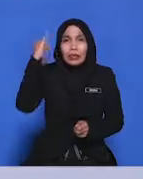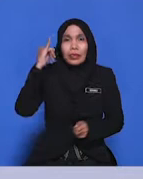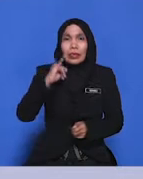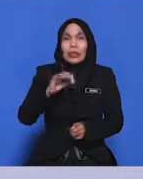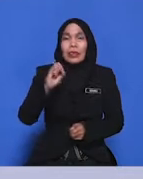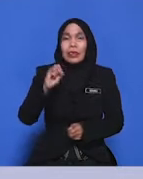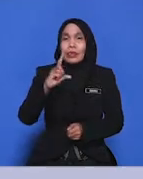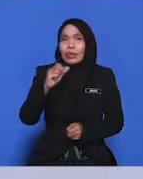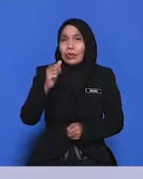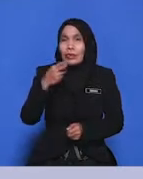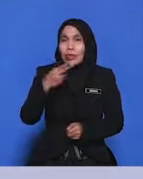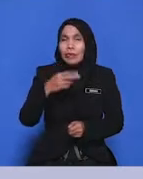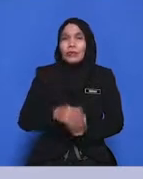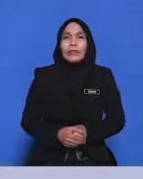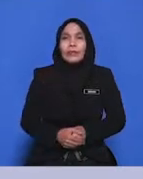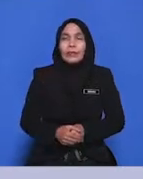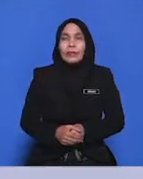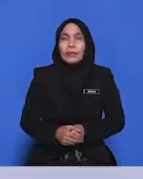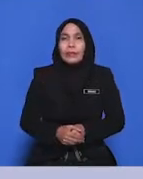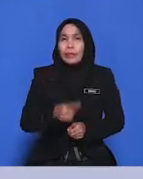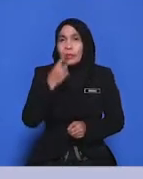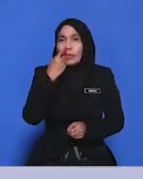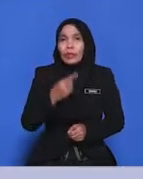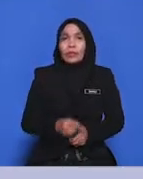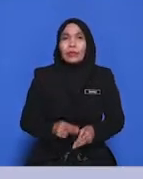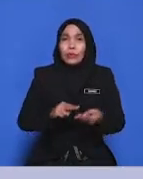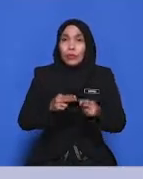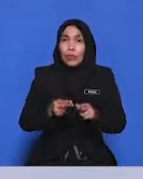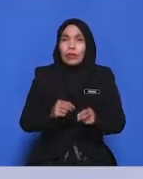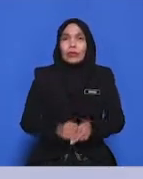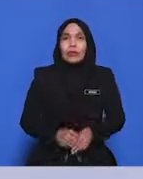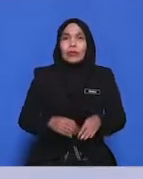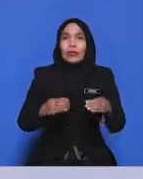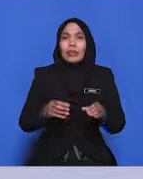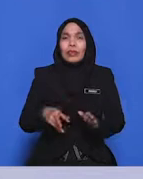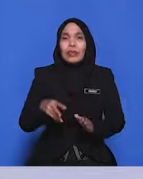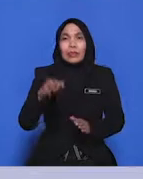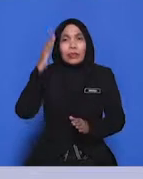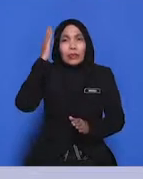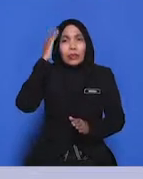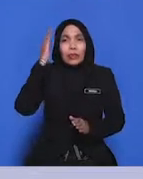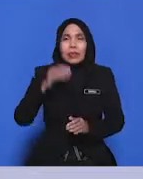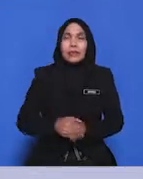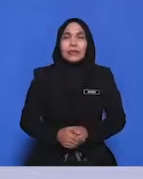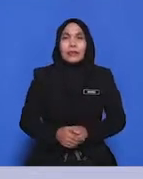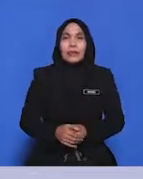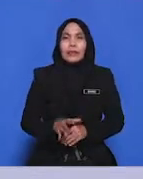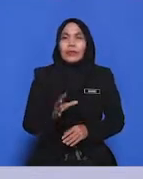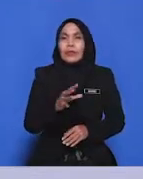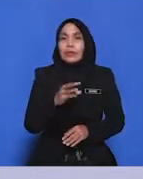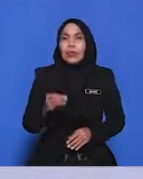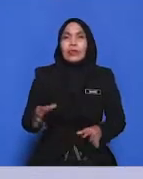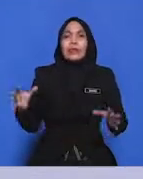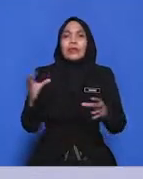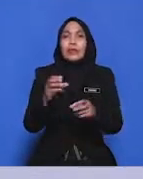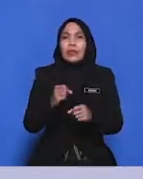dan mengubah cara pemikiran mereka dan kembali berpegang teguh kepada ajaran Al-Quran